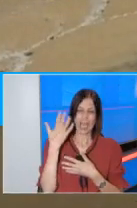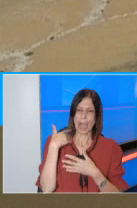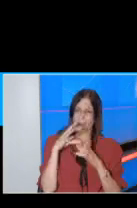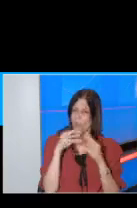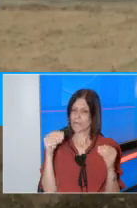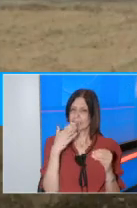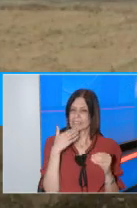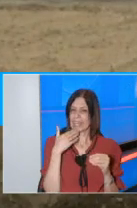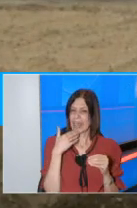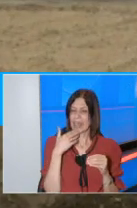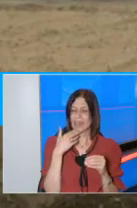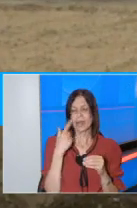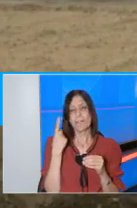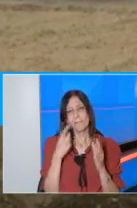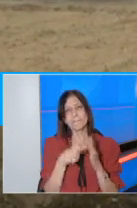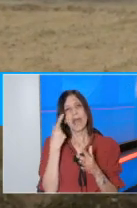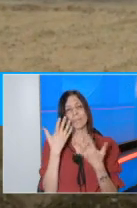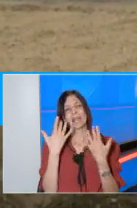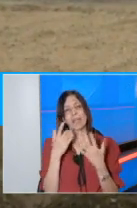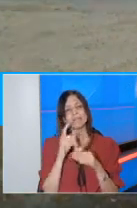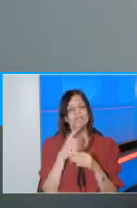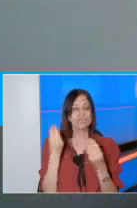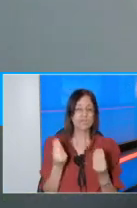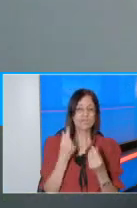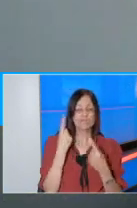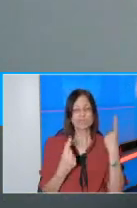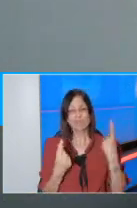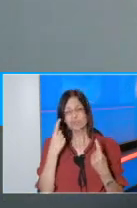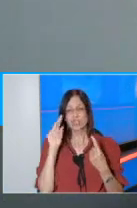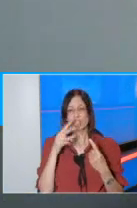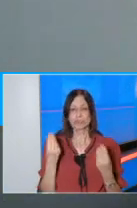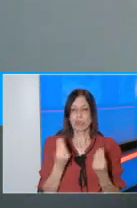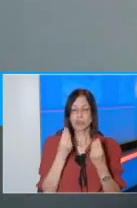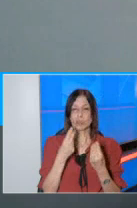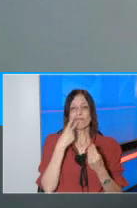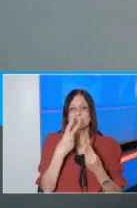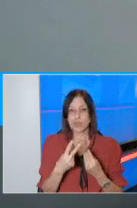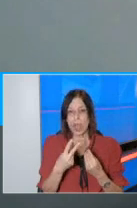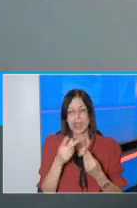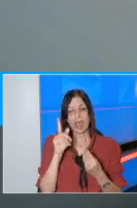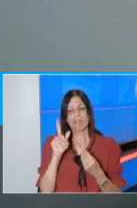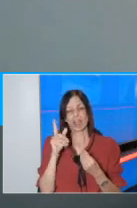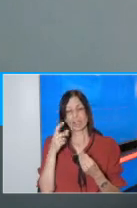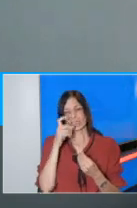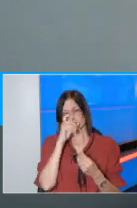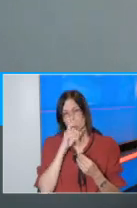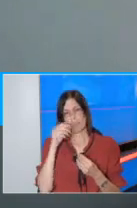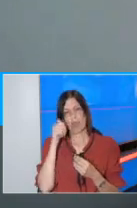הרבה שבועות. זאת אומרת, אחת לכמה זמן יש איזשהו אירוע באמת ויזואלי כזה, אבל בעצם הזיהום היומיומי, מה שנפלט